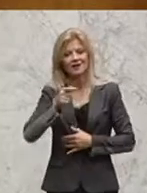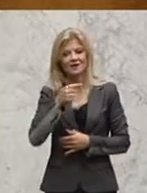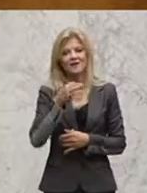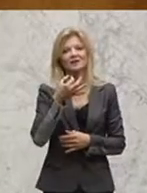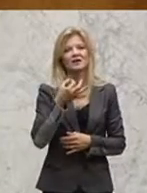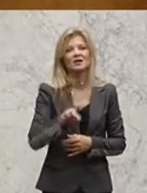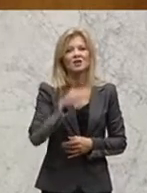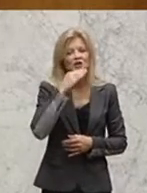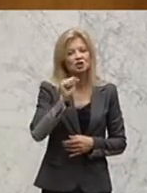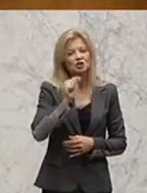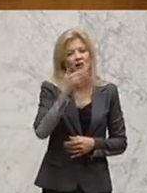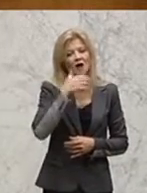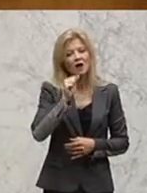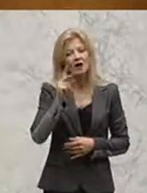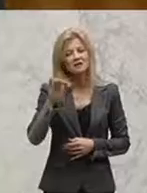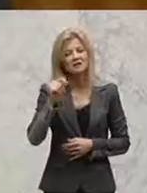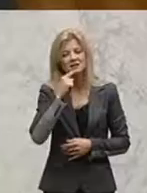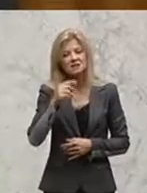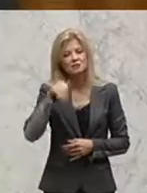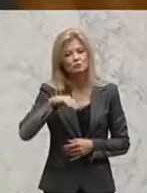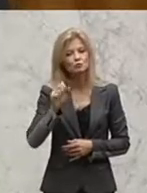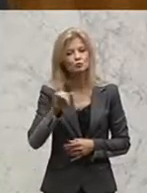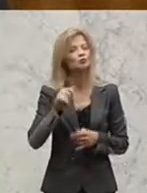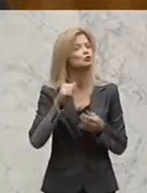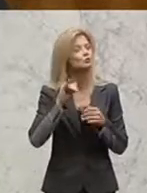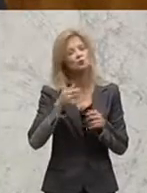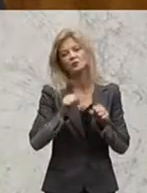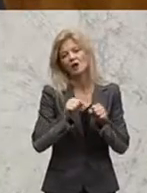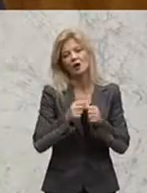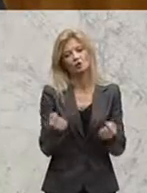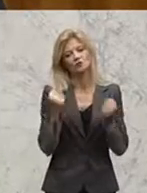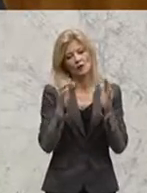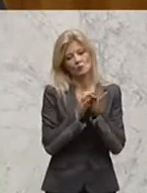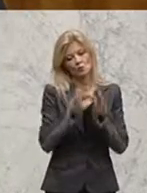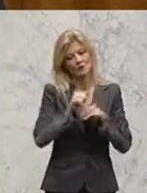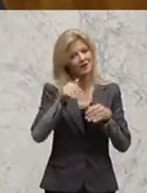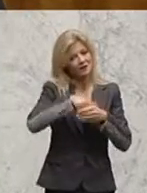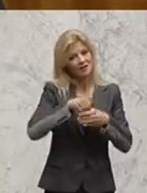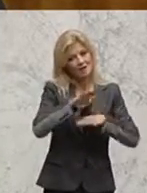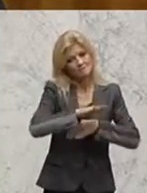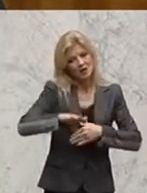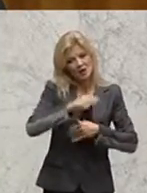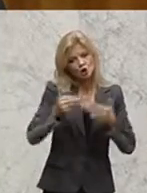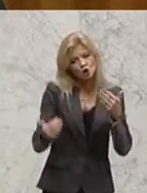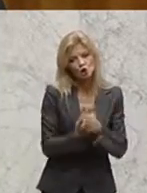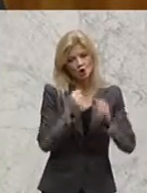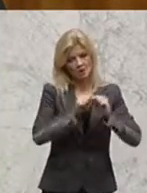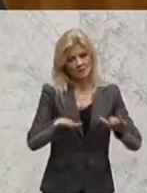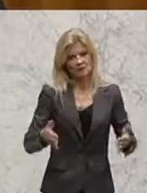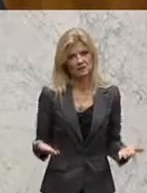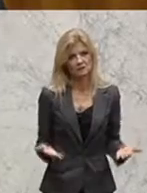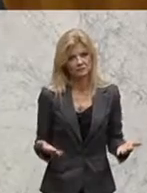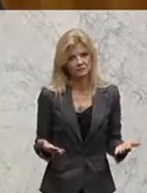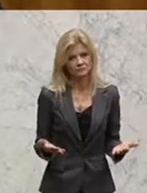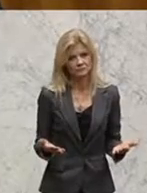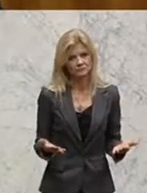einen Schwerpunkt setzen müssen im Bereich der neuen Medien. Entscheidend für uns ist, dass wir hier